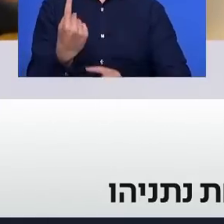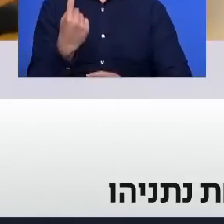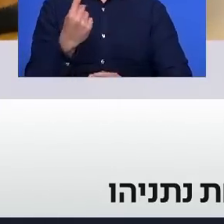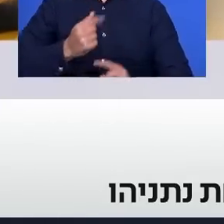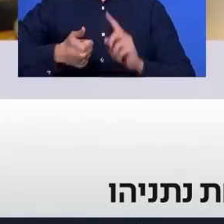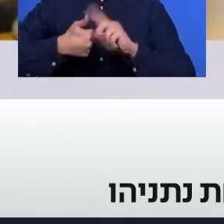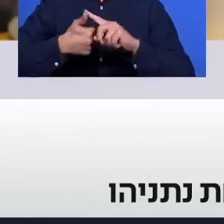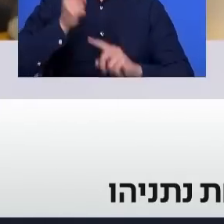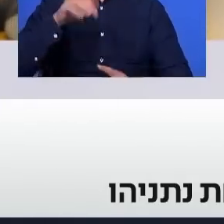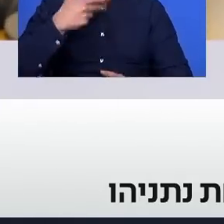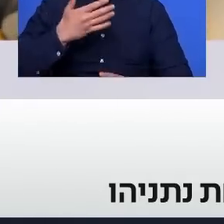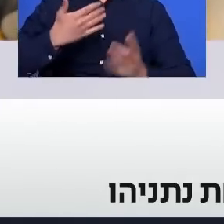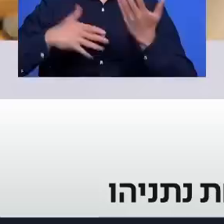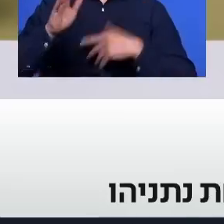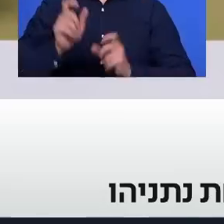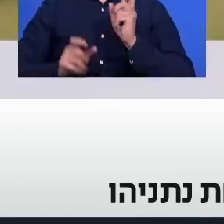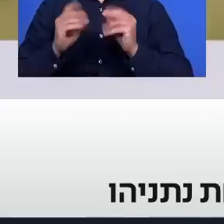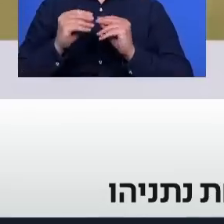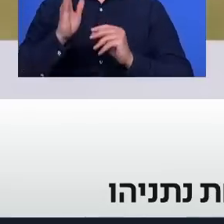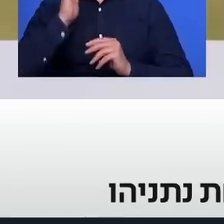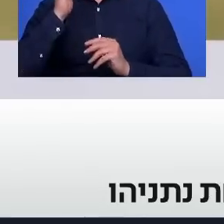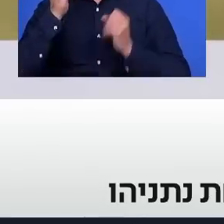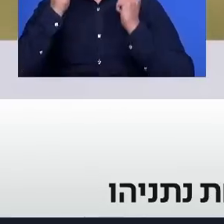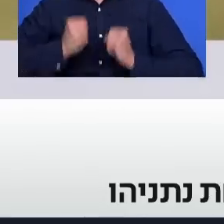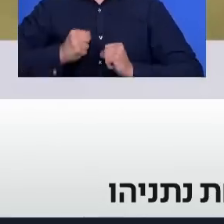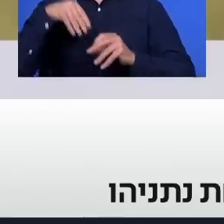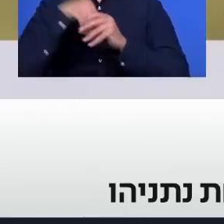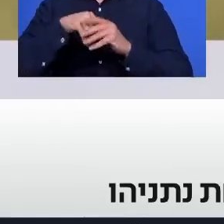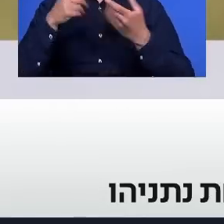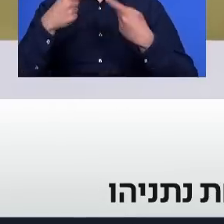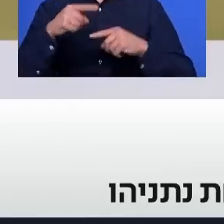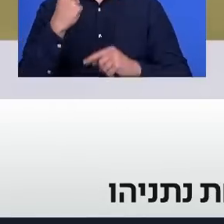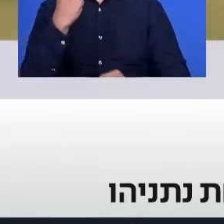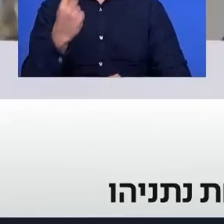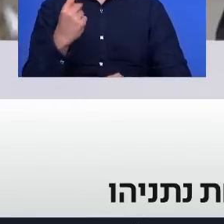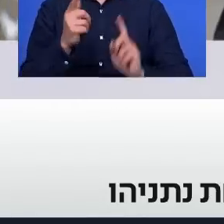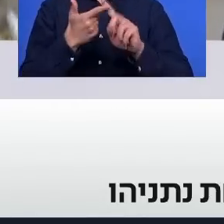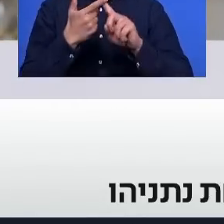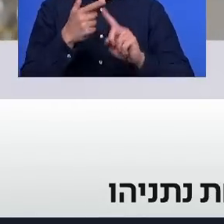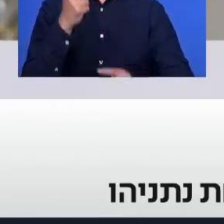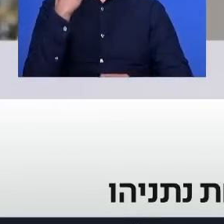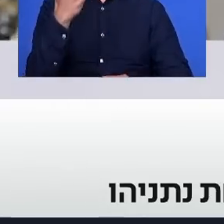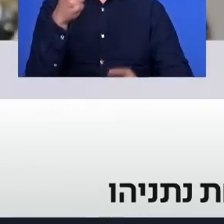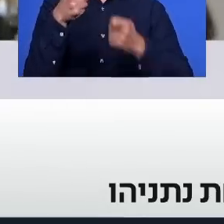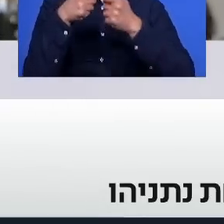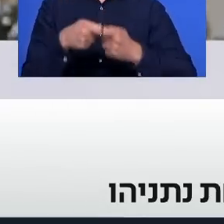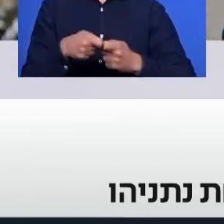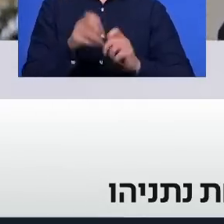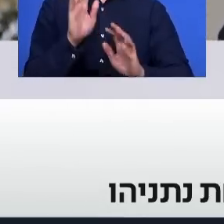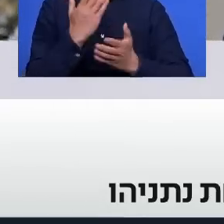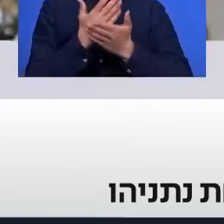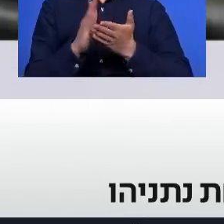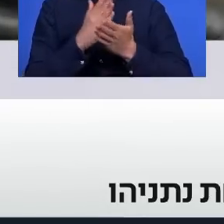היתר, אמור להיות רוב לאנשים עם רקע ביטחוני בתוך הוועדה עצמה. יהיו שם שלושה חברים, כך נקבע